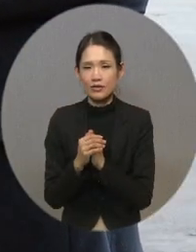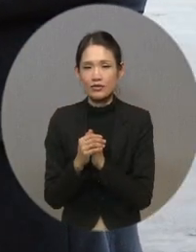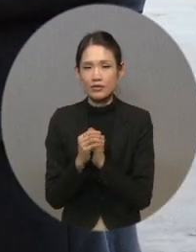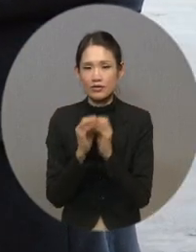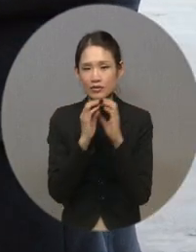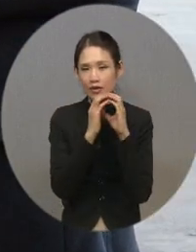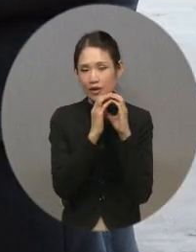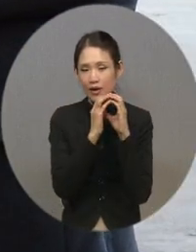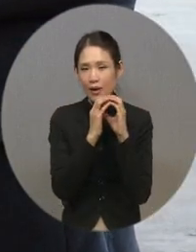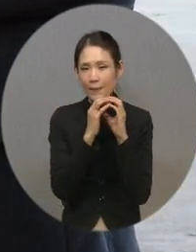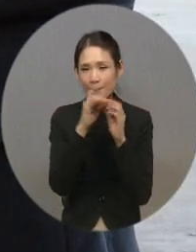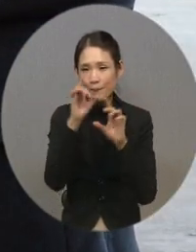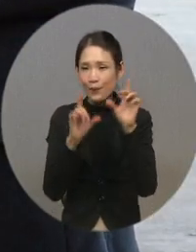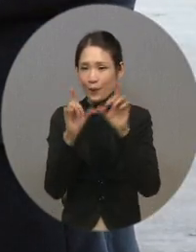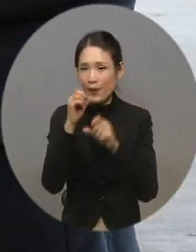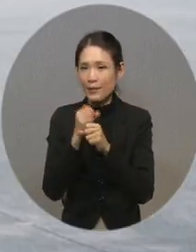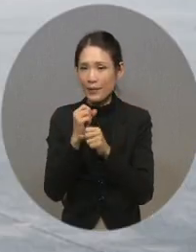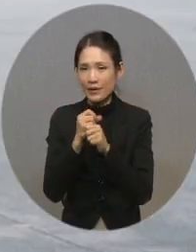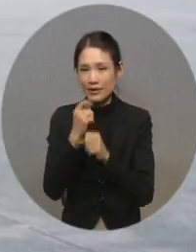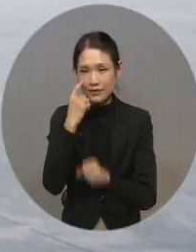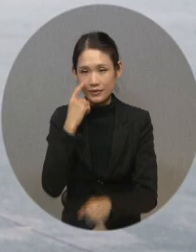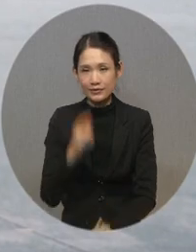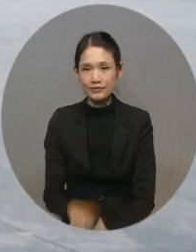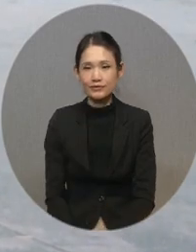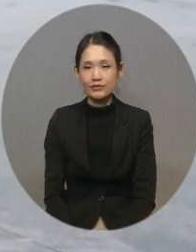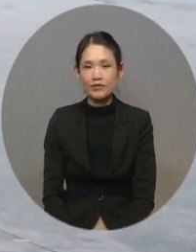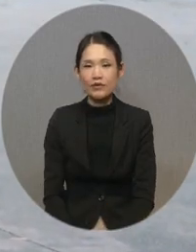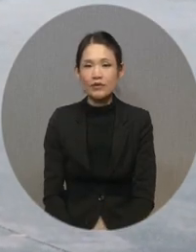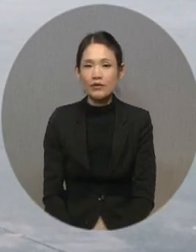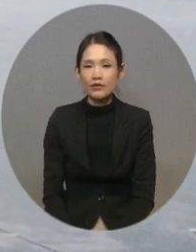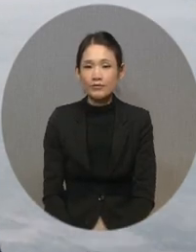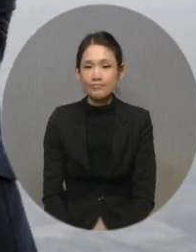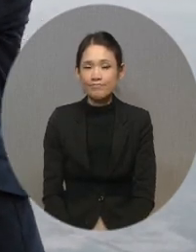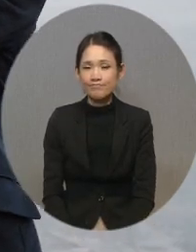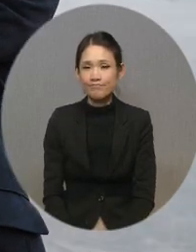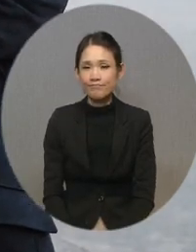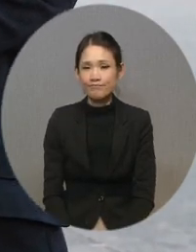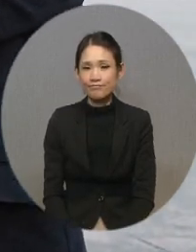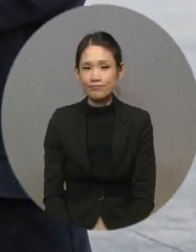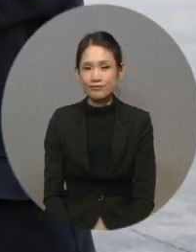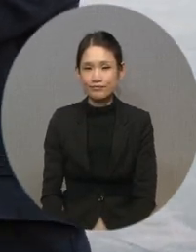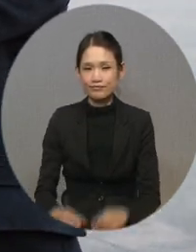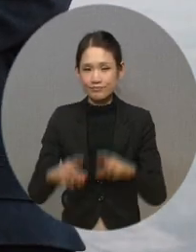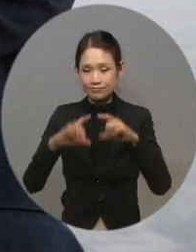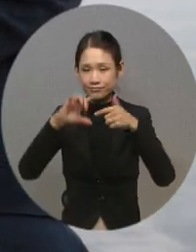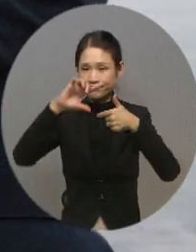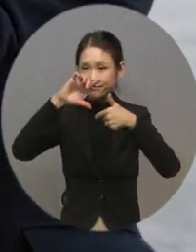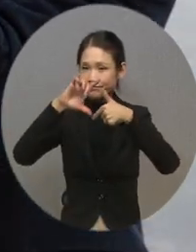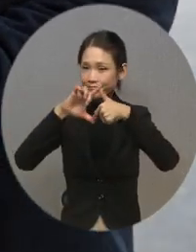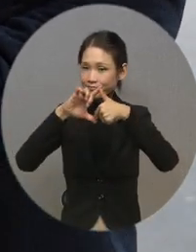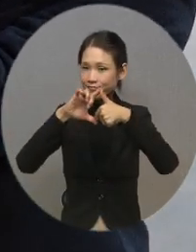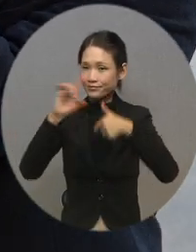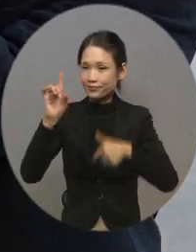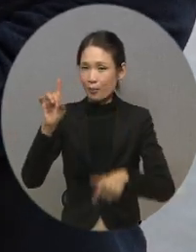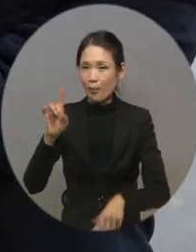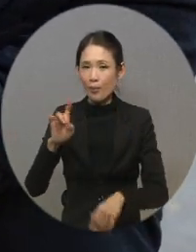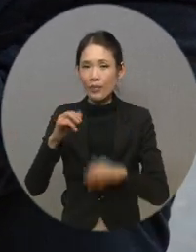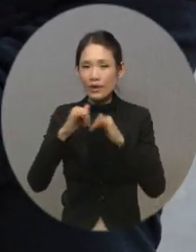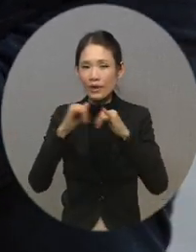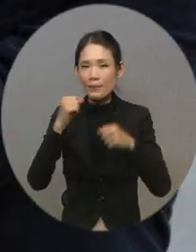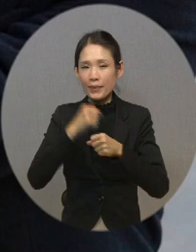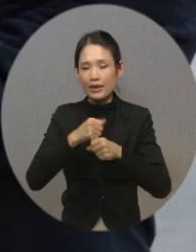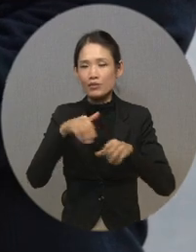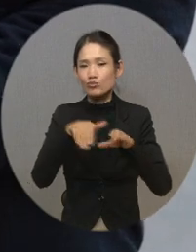마른 모를 한번 만들어 보실까요? 네. 예, 이렇게 붙이면은 요 마른 모는요, 이게 이제 인간이 만든